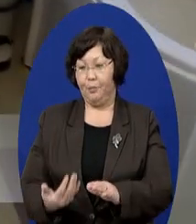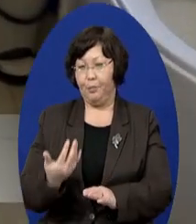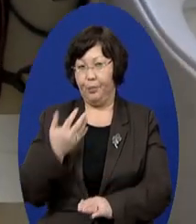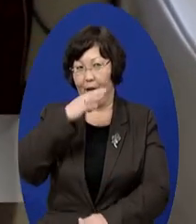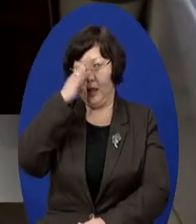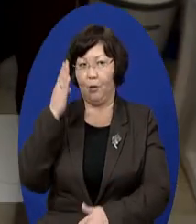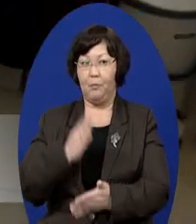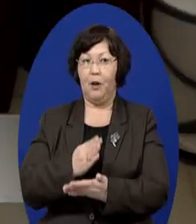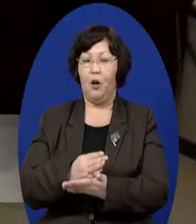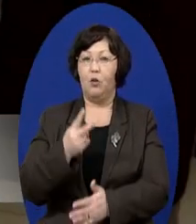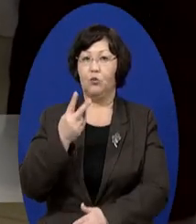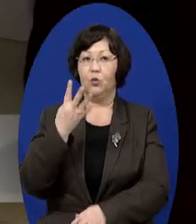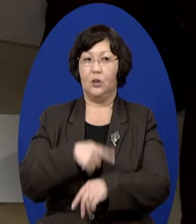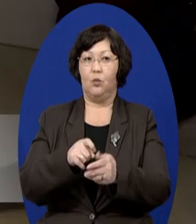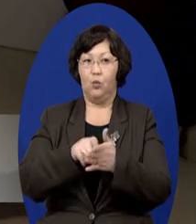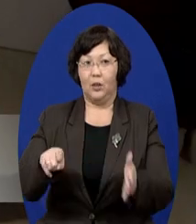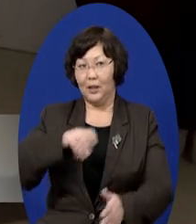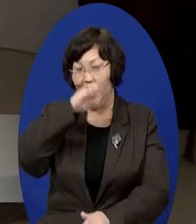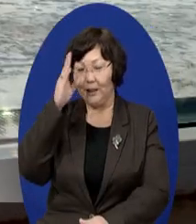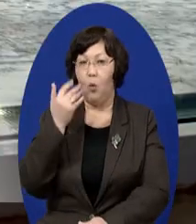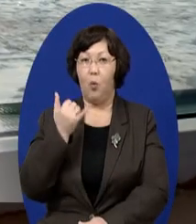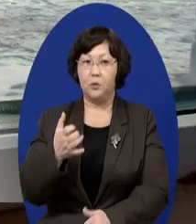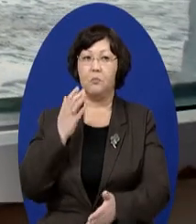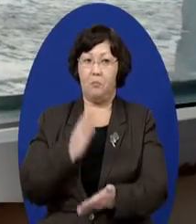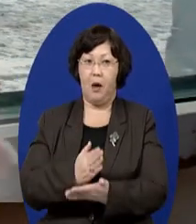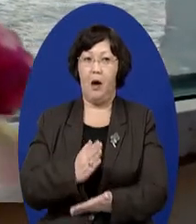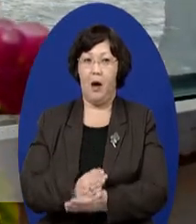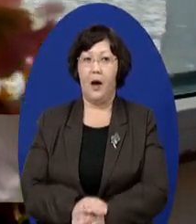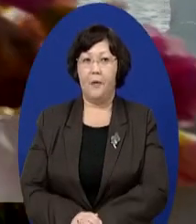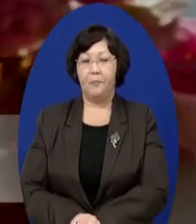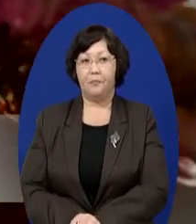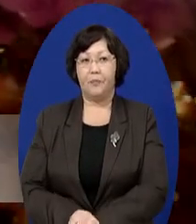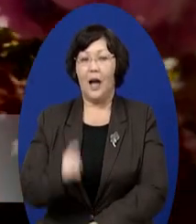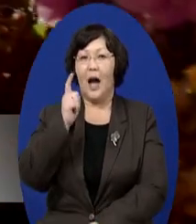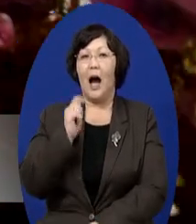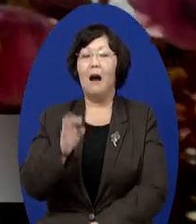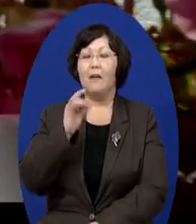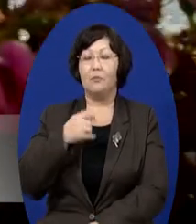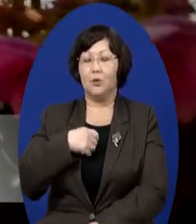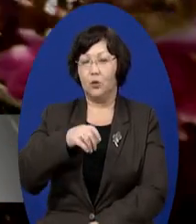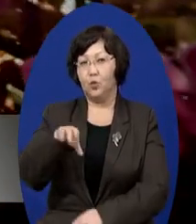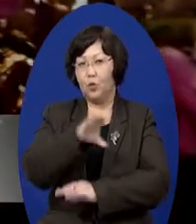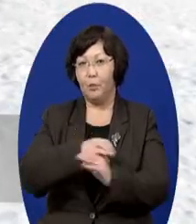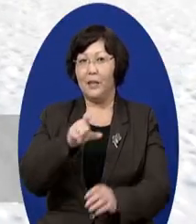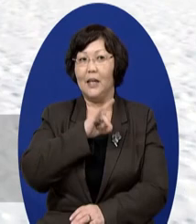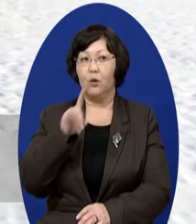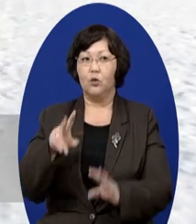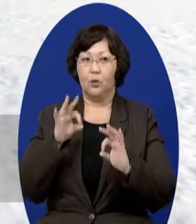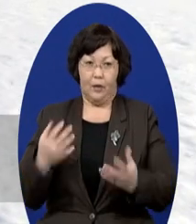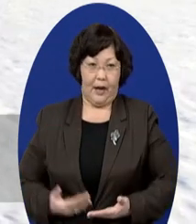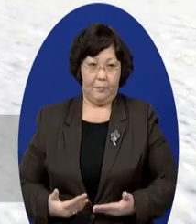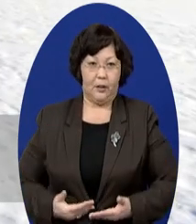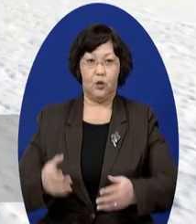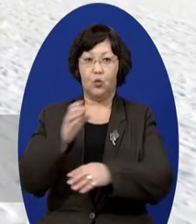болохоор 24 цагийн удаа халуун устдаг гэсэн. Тэгээд энэ хавар суманда яг эрүүл амьдралын